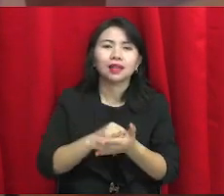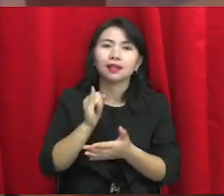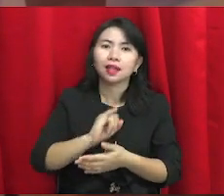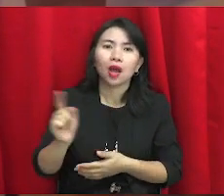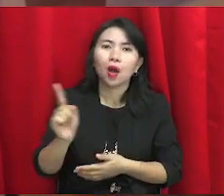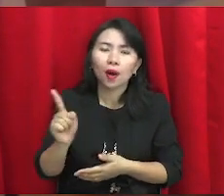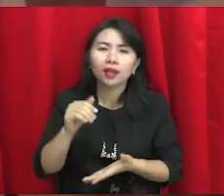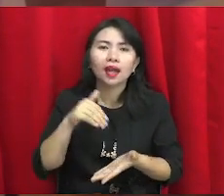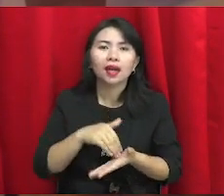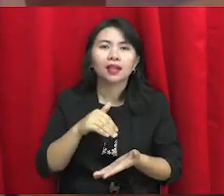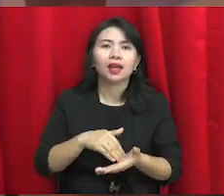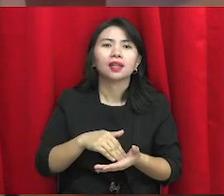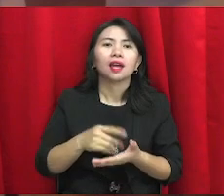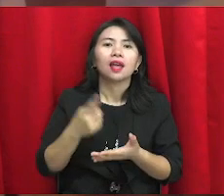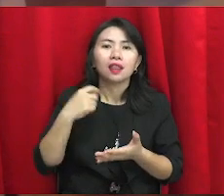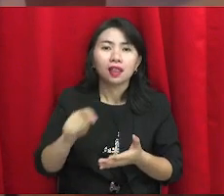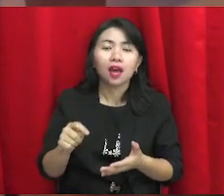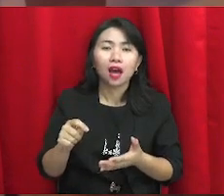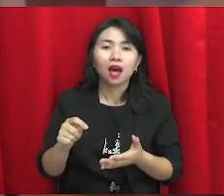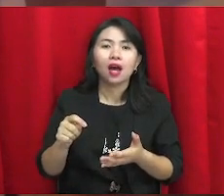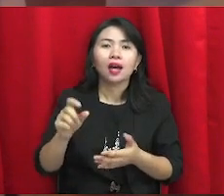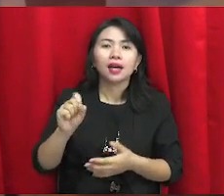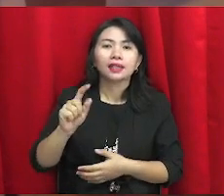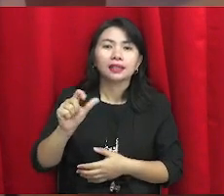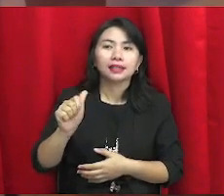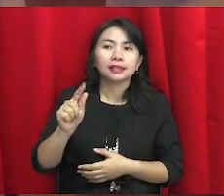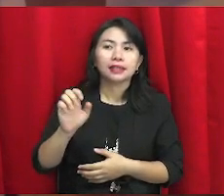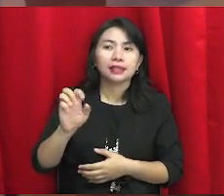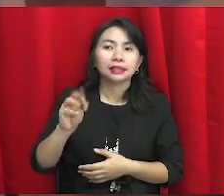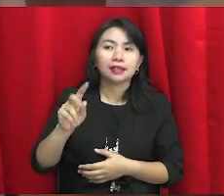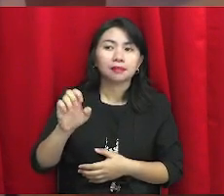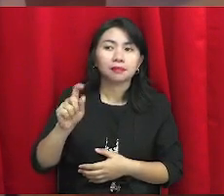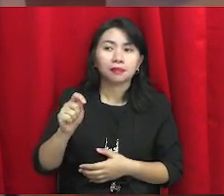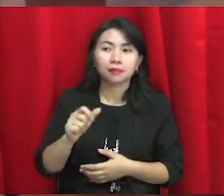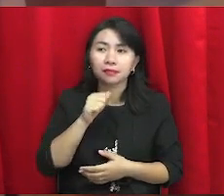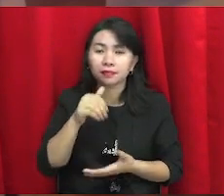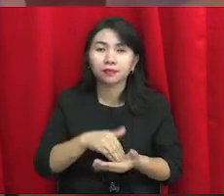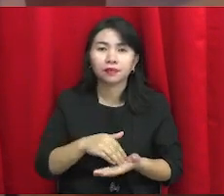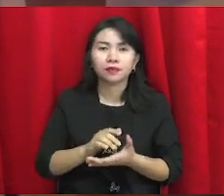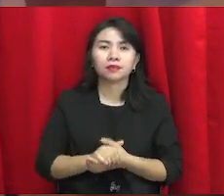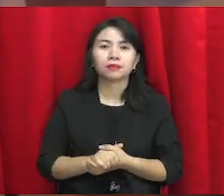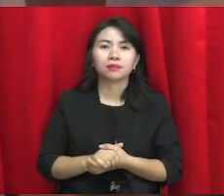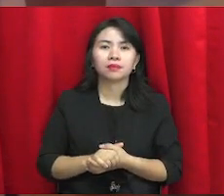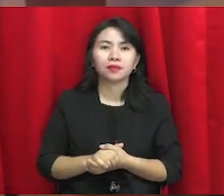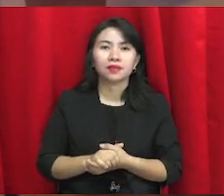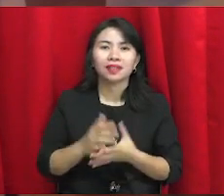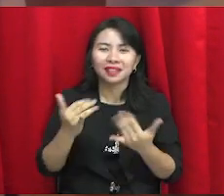na hindi makasarili. Amen. Amen. Totoo yan. Ngayon, naiintindihan na kita, Ara.